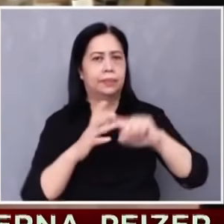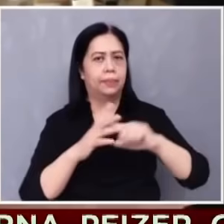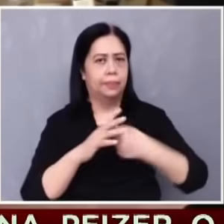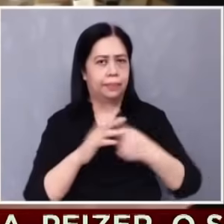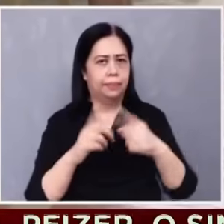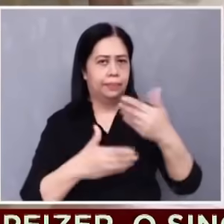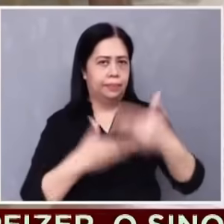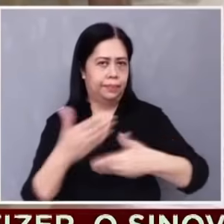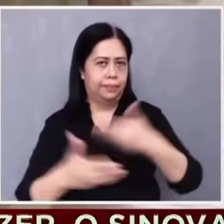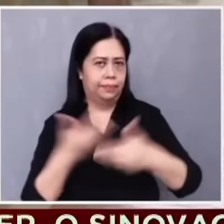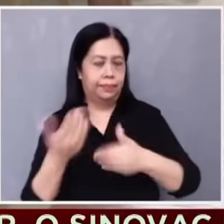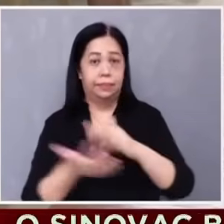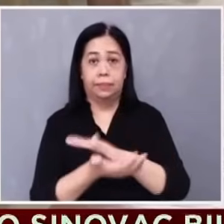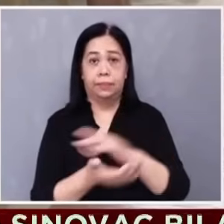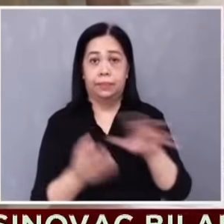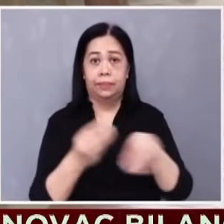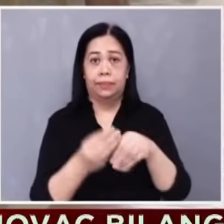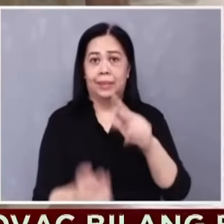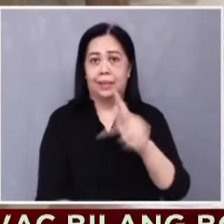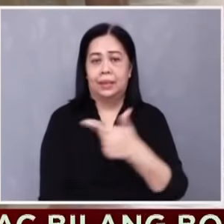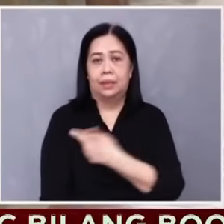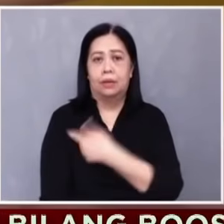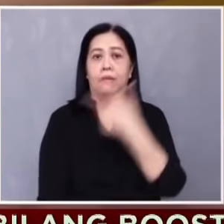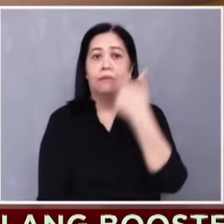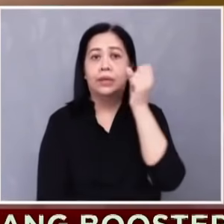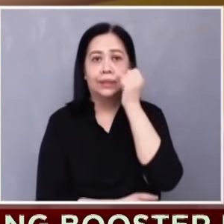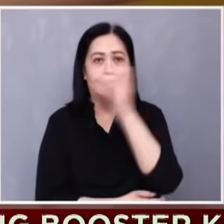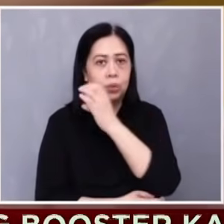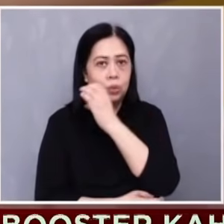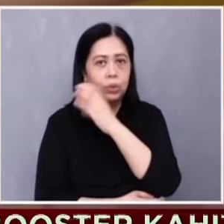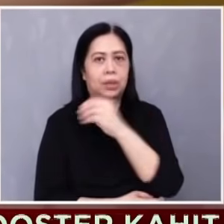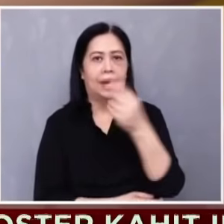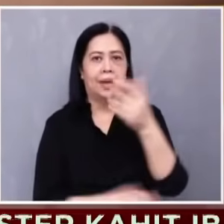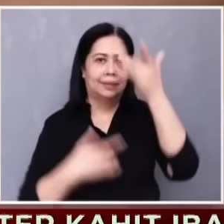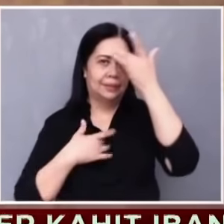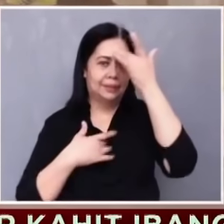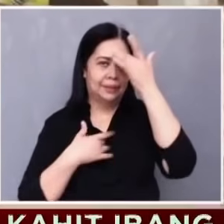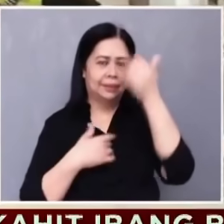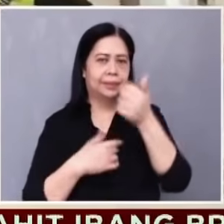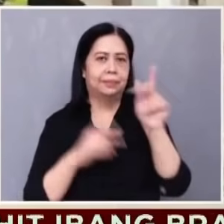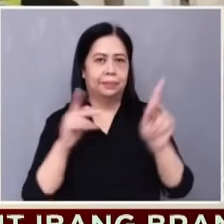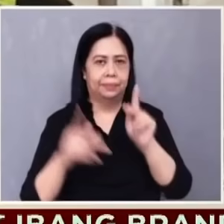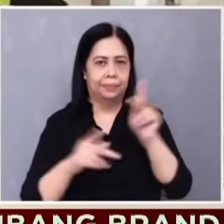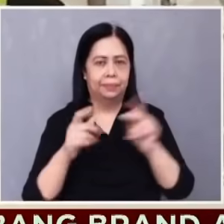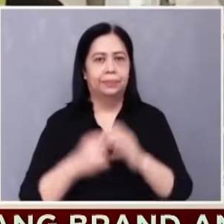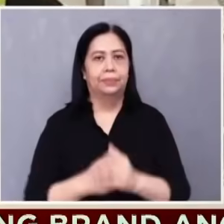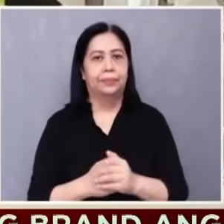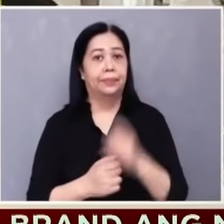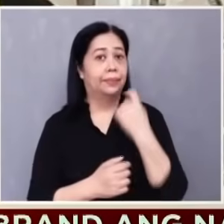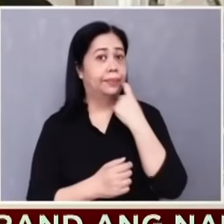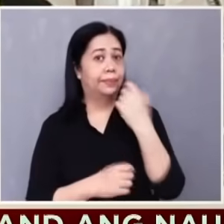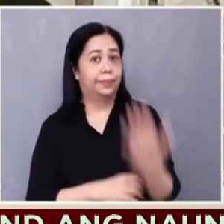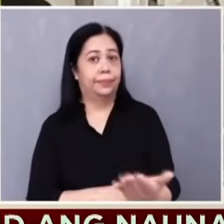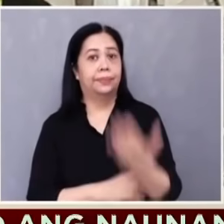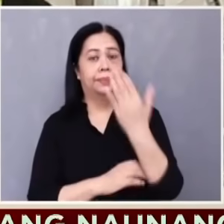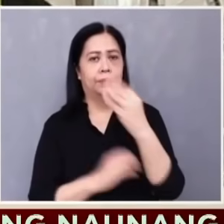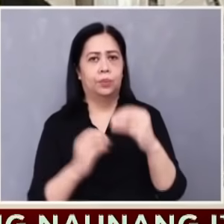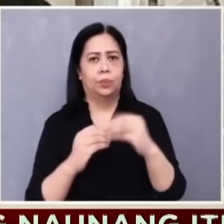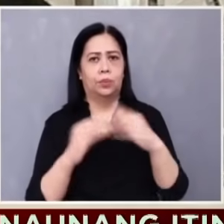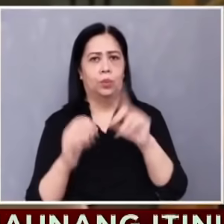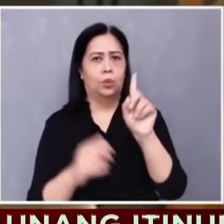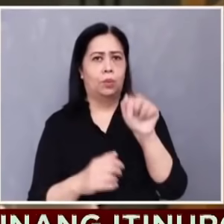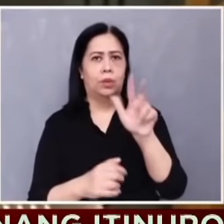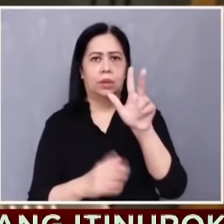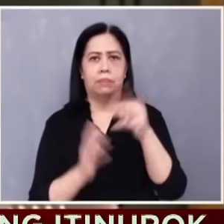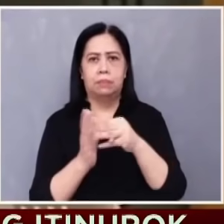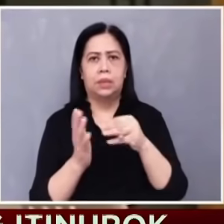ng COVID booster shots sa mga senior citizen at immunocompromised na individual. Kaninang umaga, higit 1.3 million doses